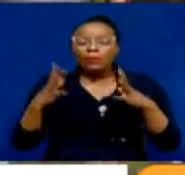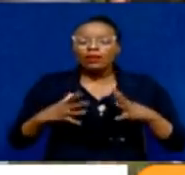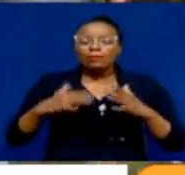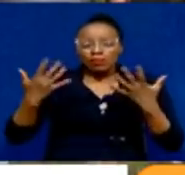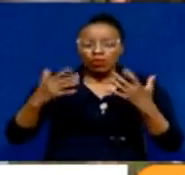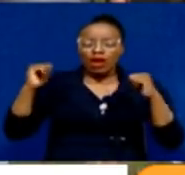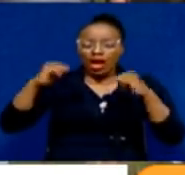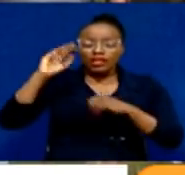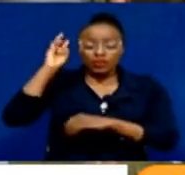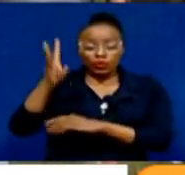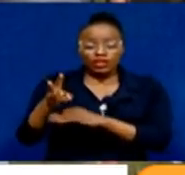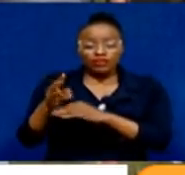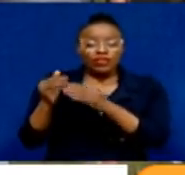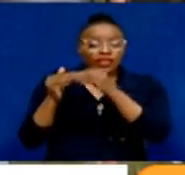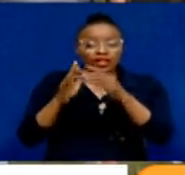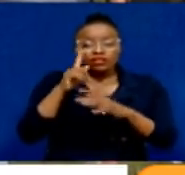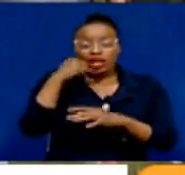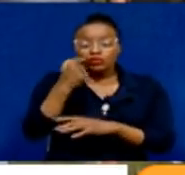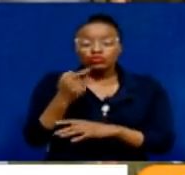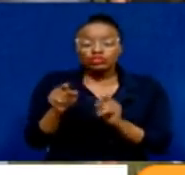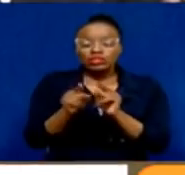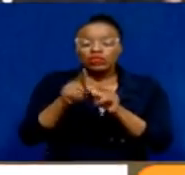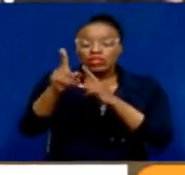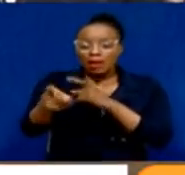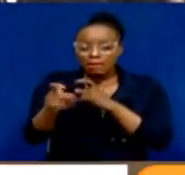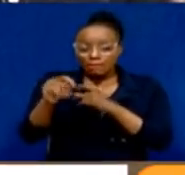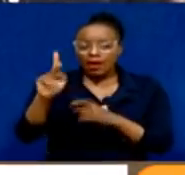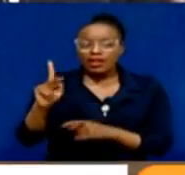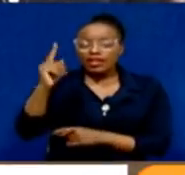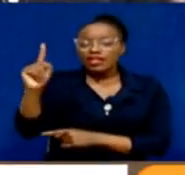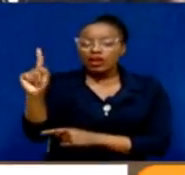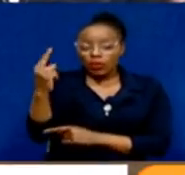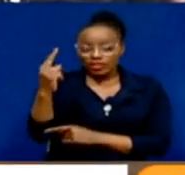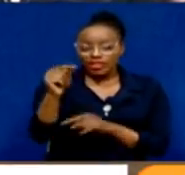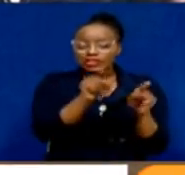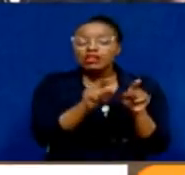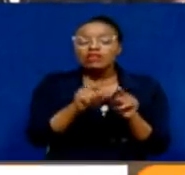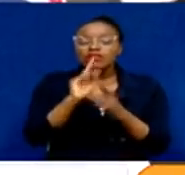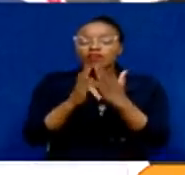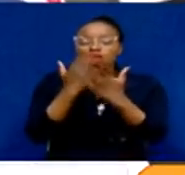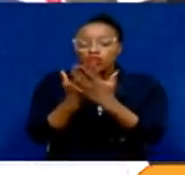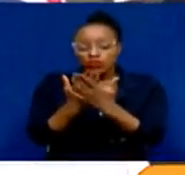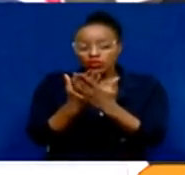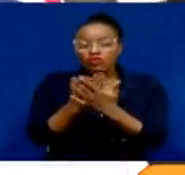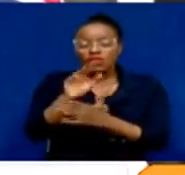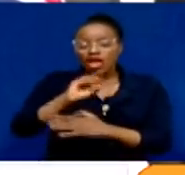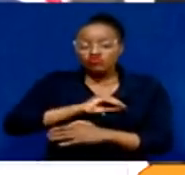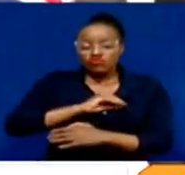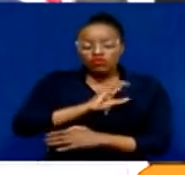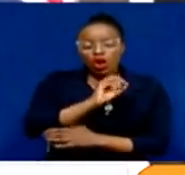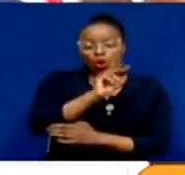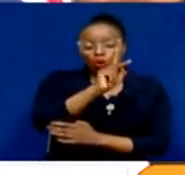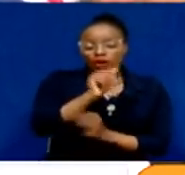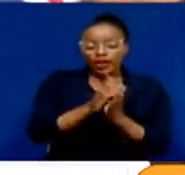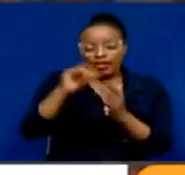hiyo? Viongozi walioandamana na Kalonzo wakiwasuta viongozi wa Kenya Kwanza, huku wakipendekeza muungano wao na